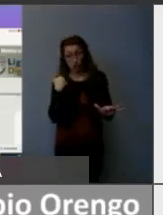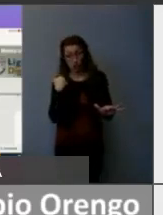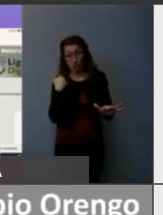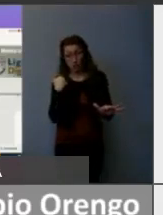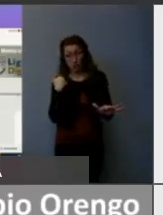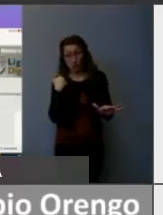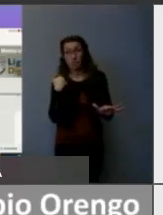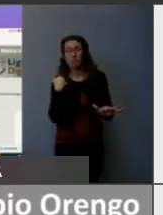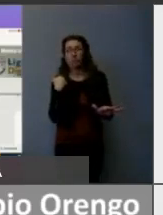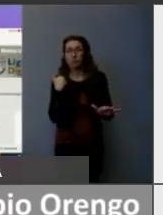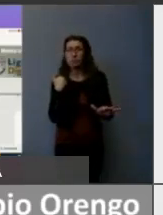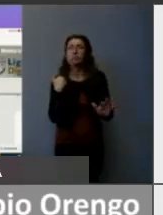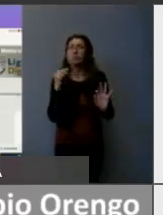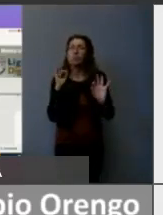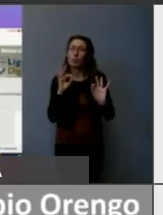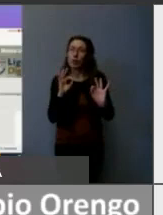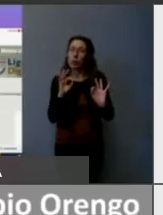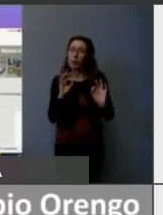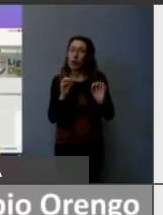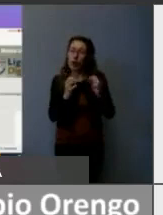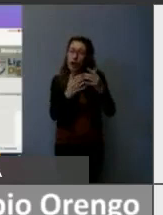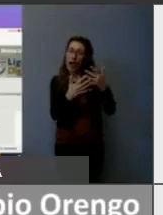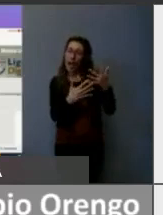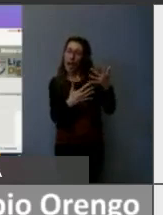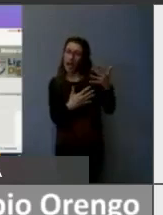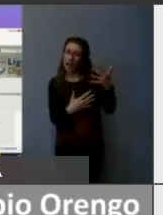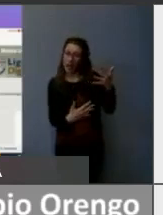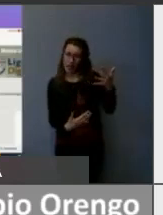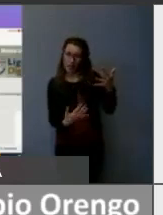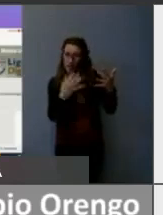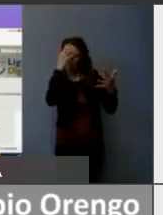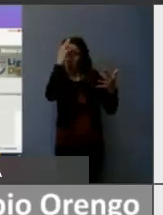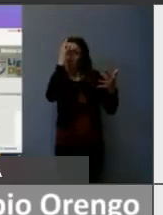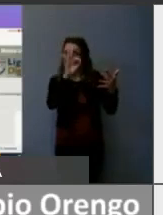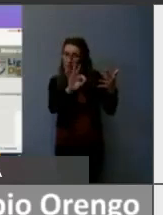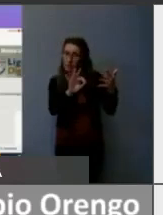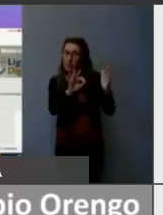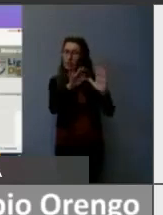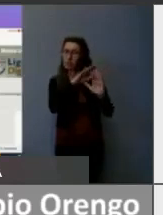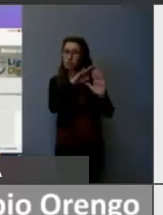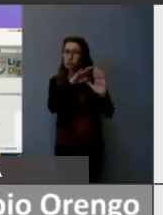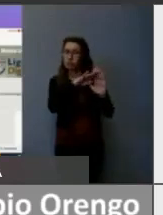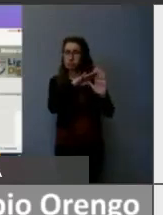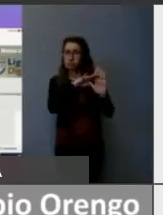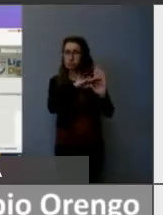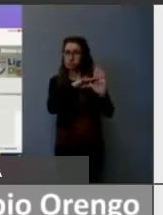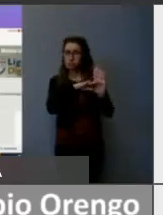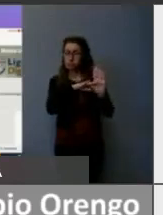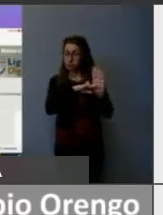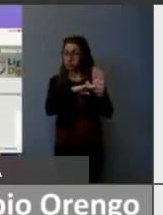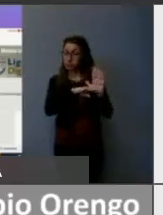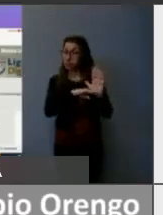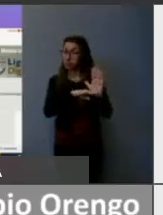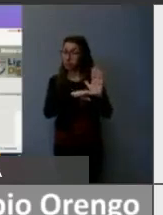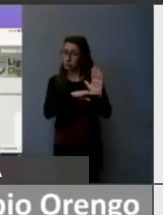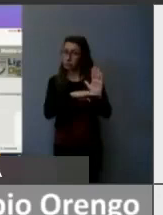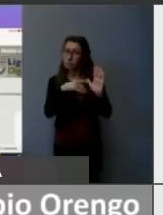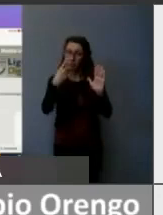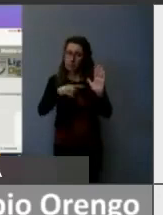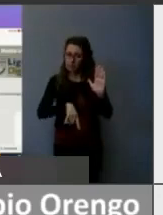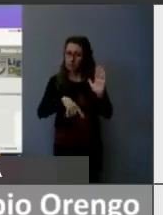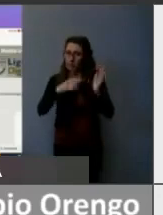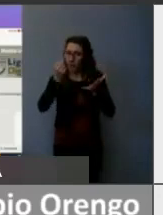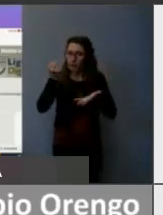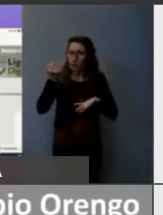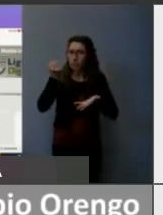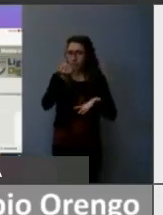un elenco di obiettivi che sarebbero stati finanziati.